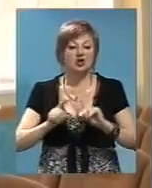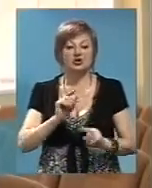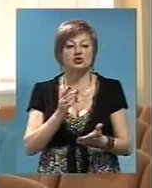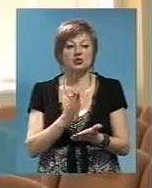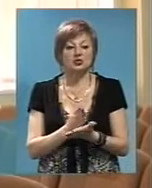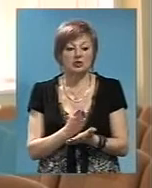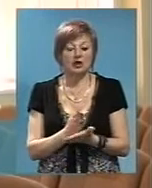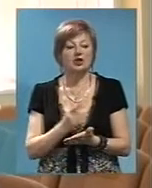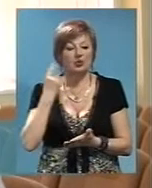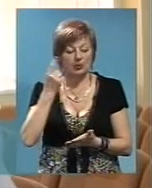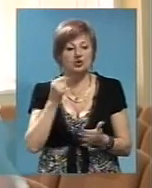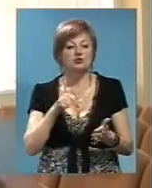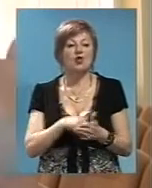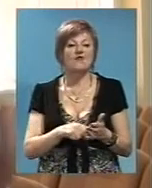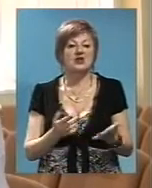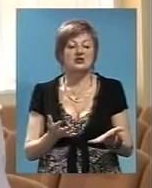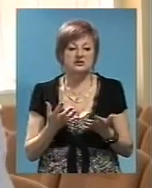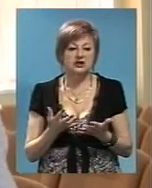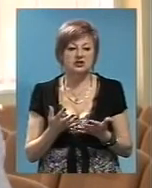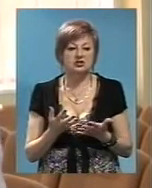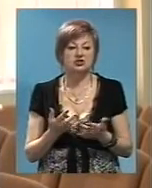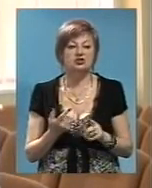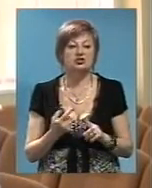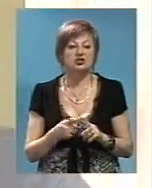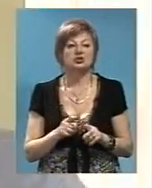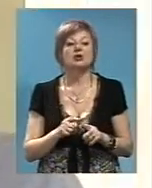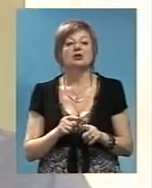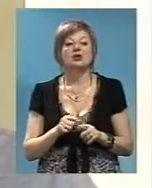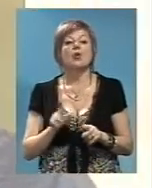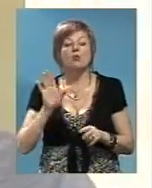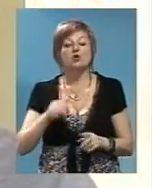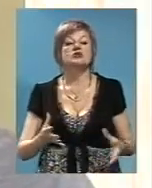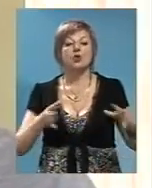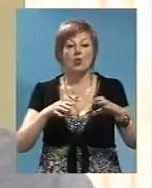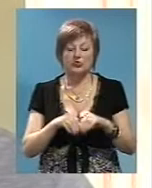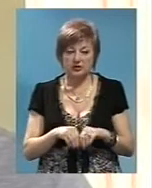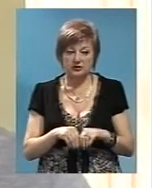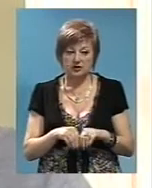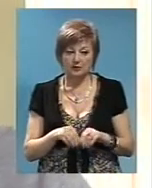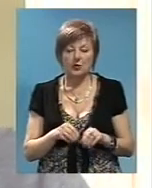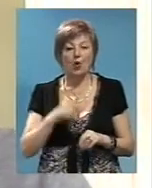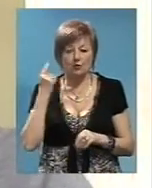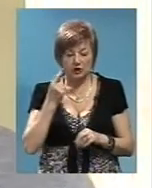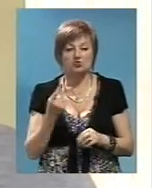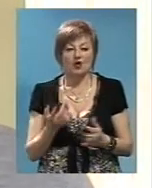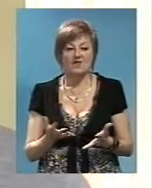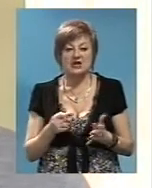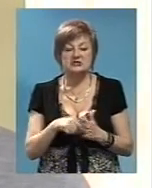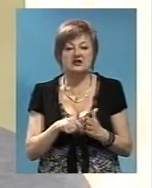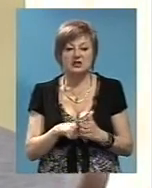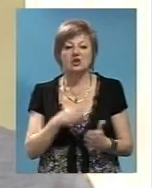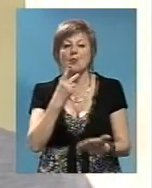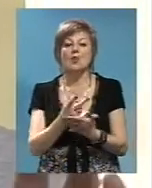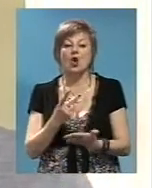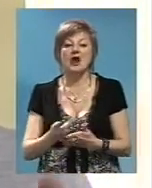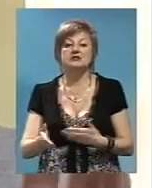міста обласного значення, це те, що їх забудуть після об'єднання. Завжди міста обласного значення, це вже показує